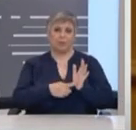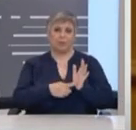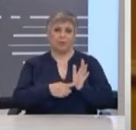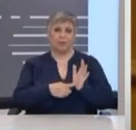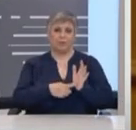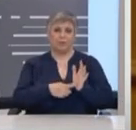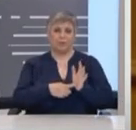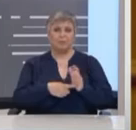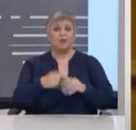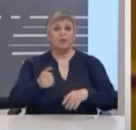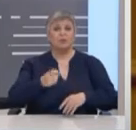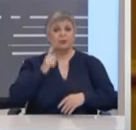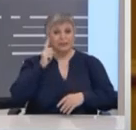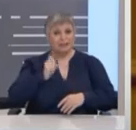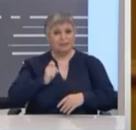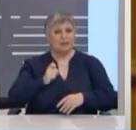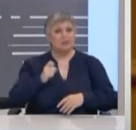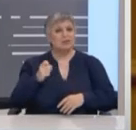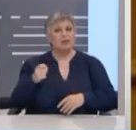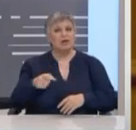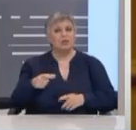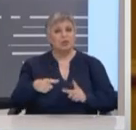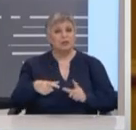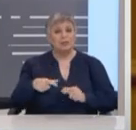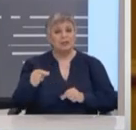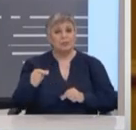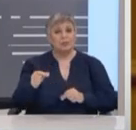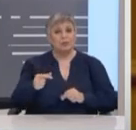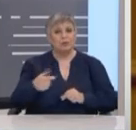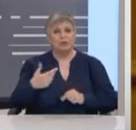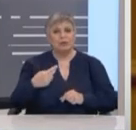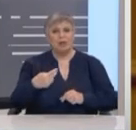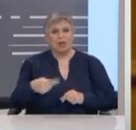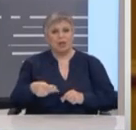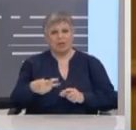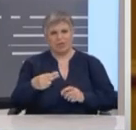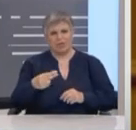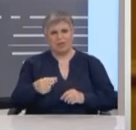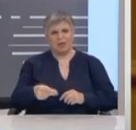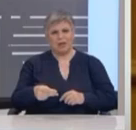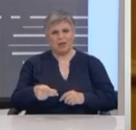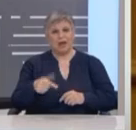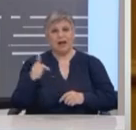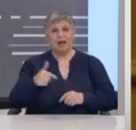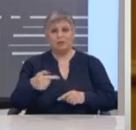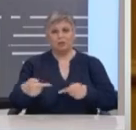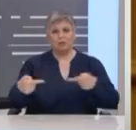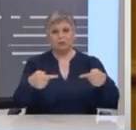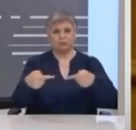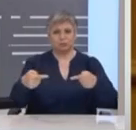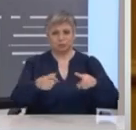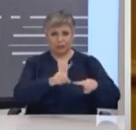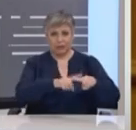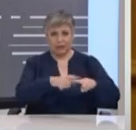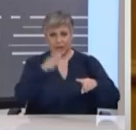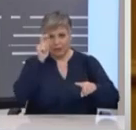το κυπριακό δεν είναι ένα ζήτημα ελληνοτουρκικής διαφοράς. Είναι ένα διεθνές,